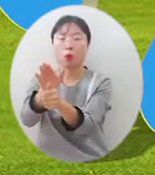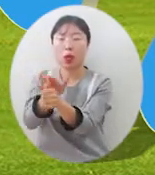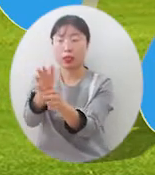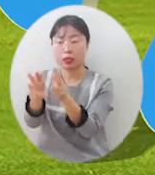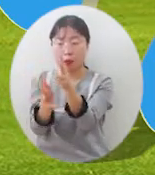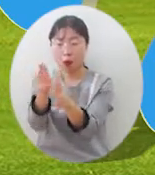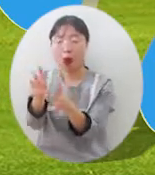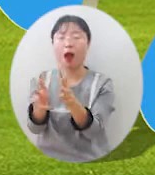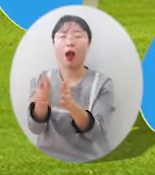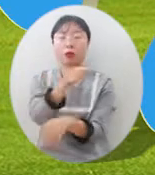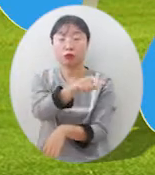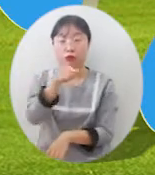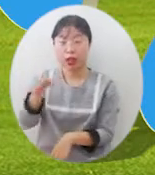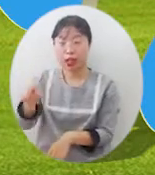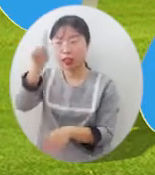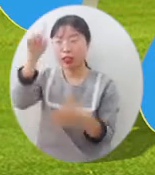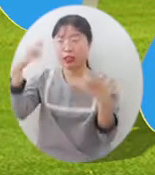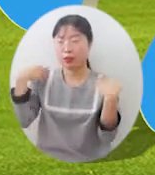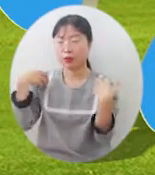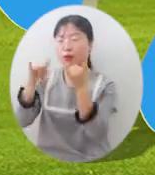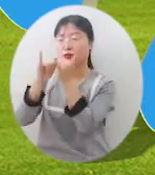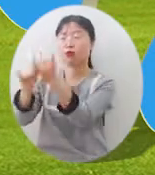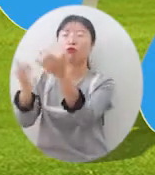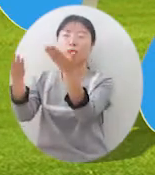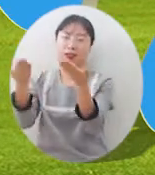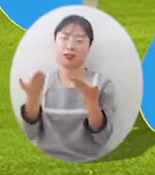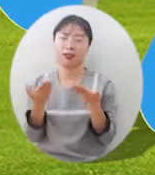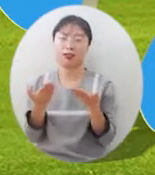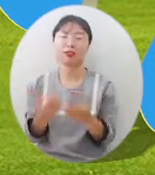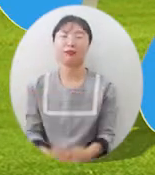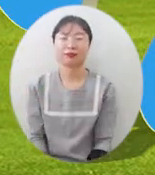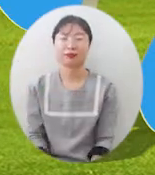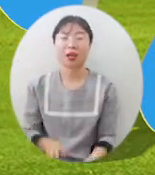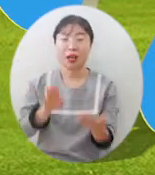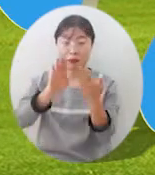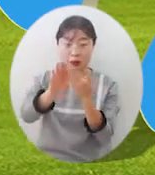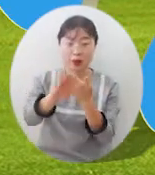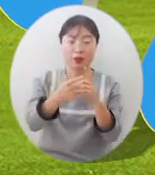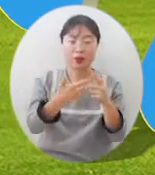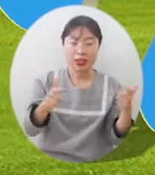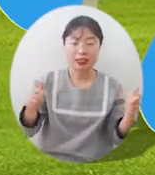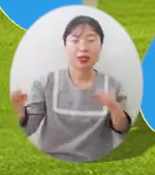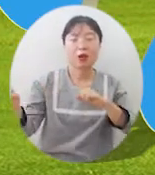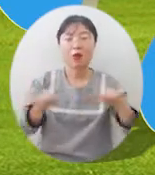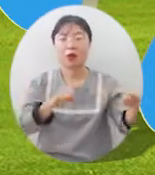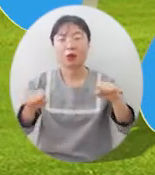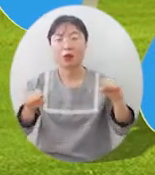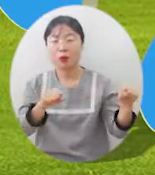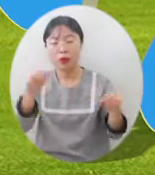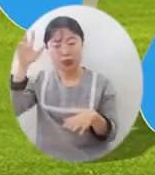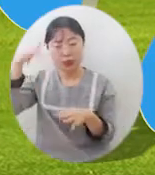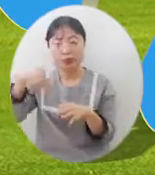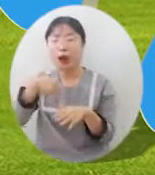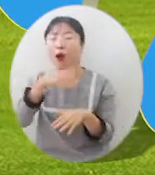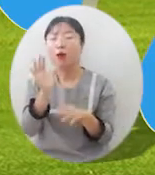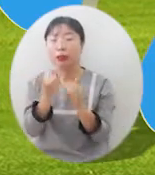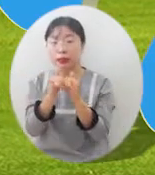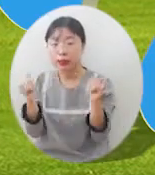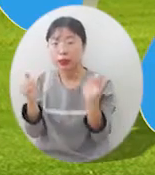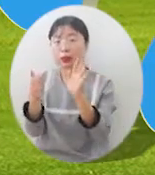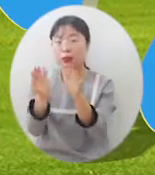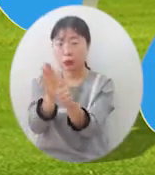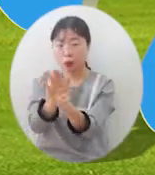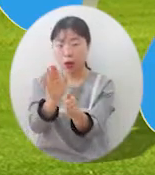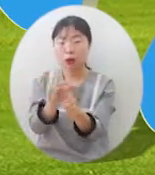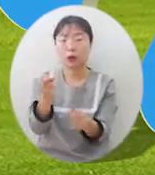등이 특화사업으로 좋은 평가를 받았는데요. 앞으로도 다양한 프로그램 개발로 치매 환자는 물론 가족의